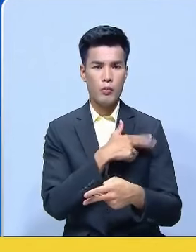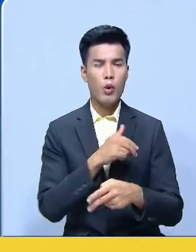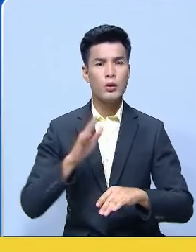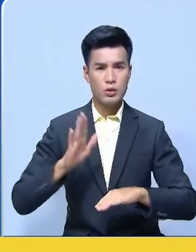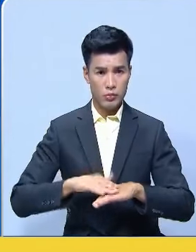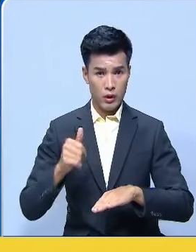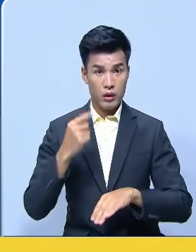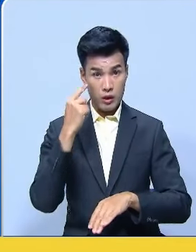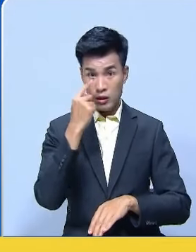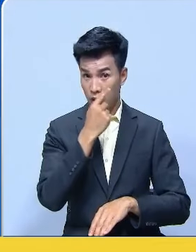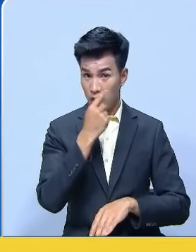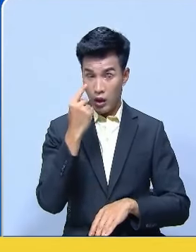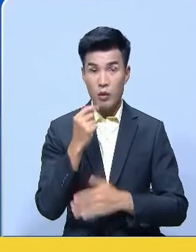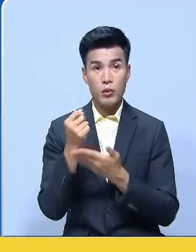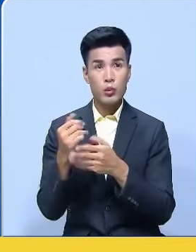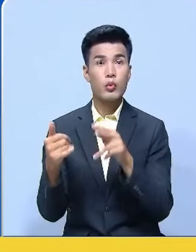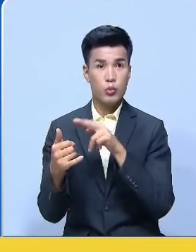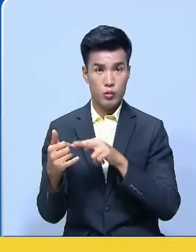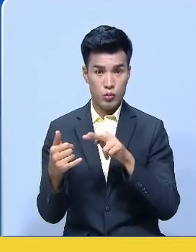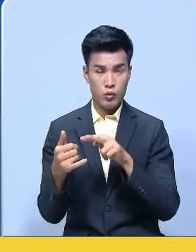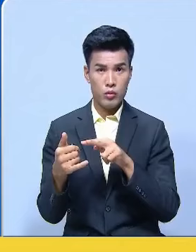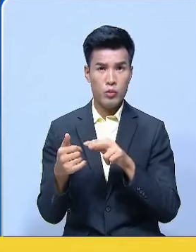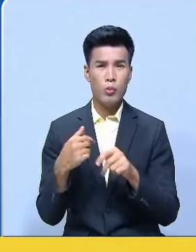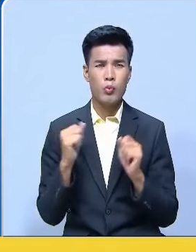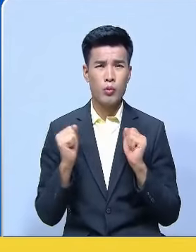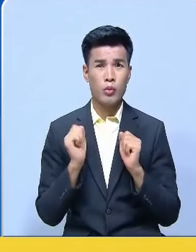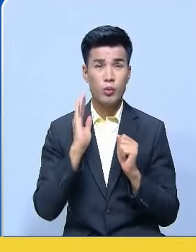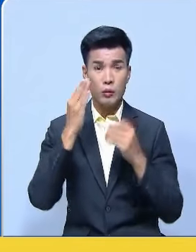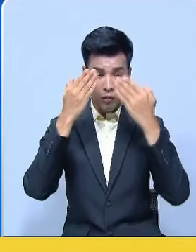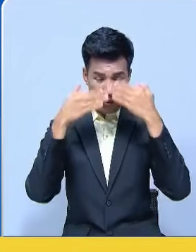ด้านดวงตามาดูให้เธอหน่อยครับเพราะเธอกลัวว่าเดี๋ยวจะตา